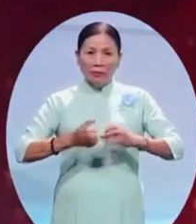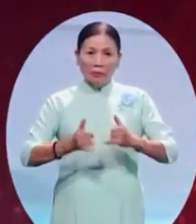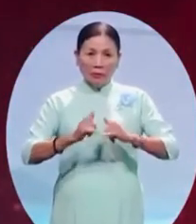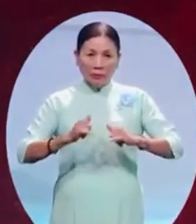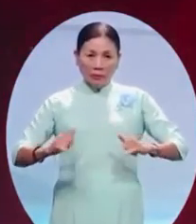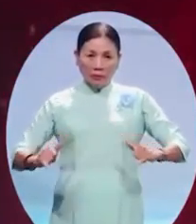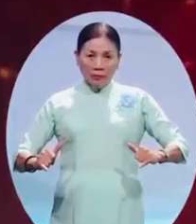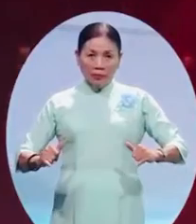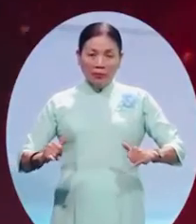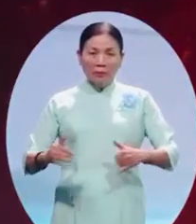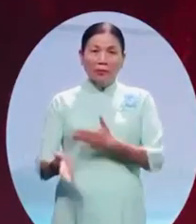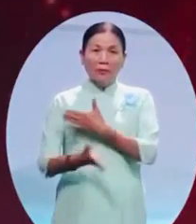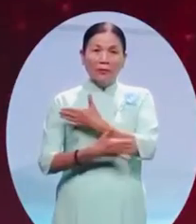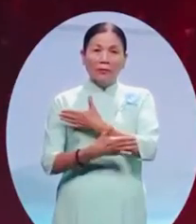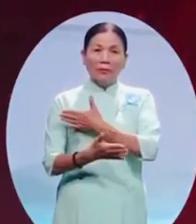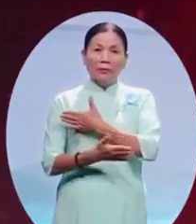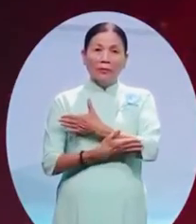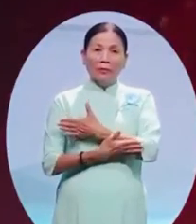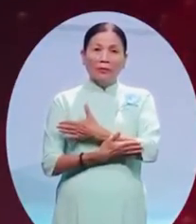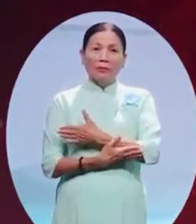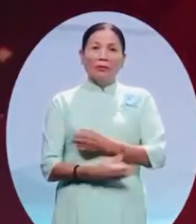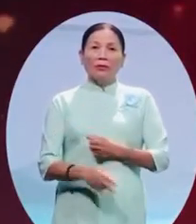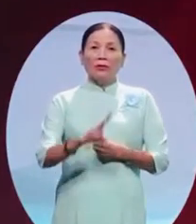động chiến dịch giải cứu 20 tấn dưa hấu.